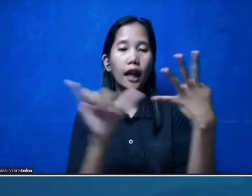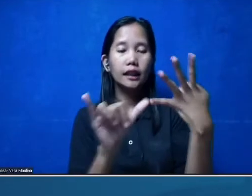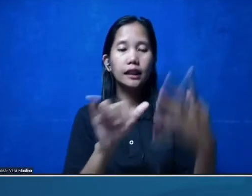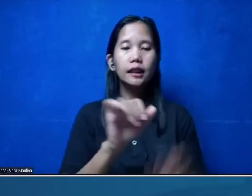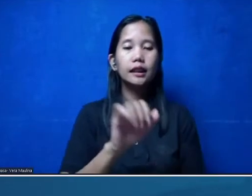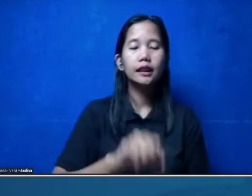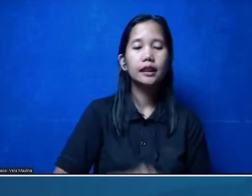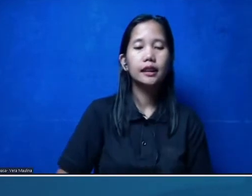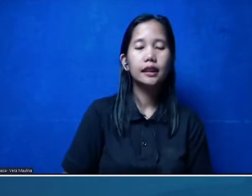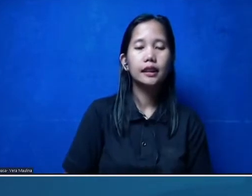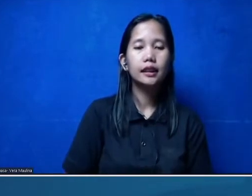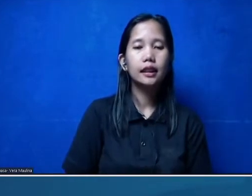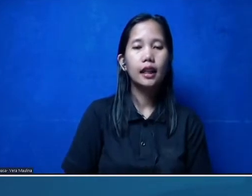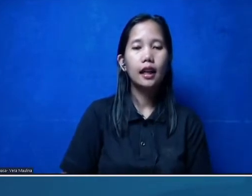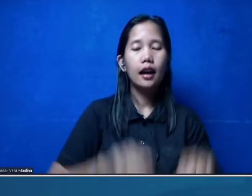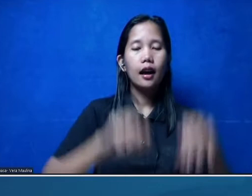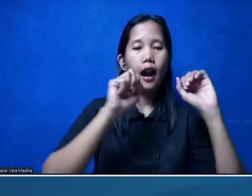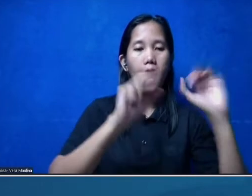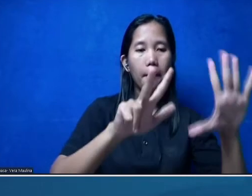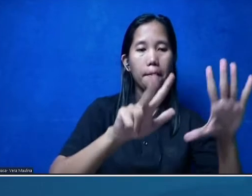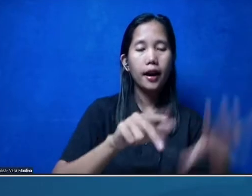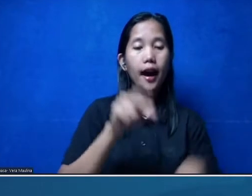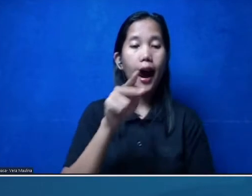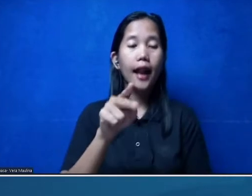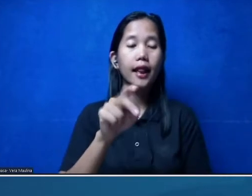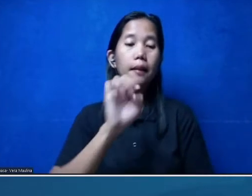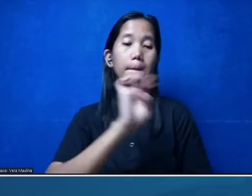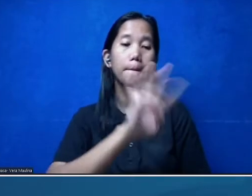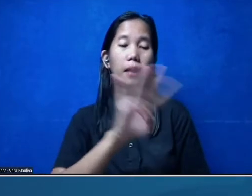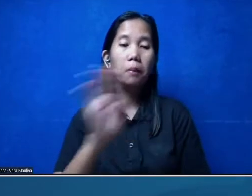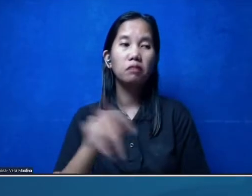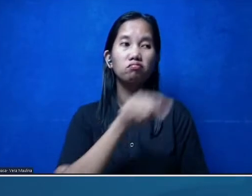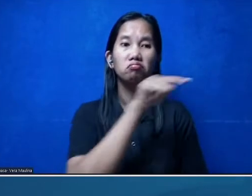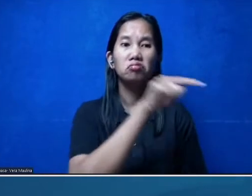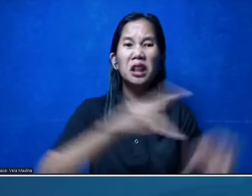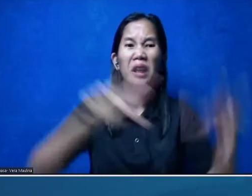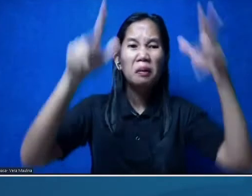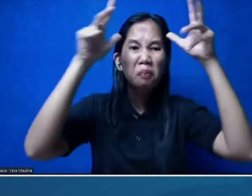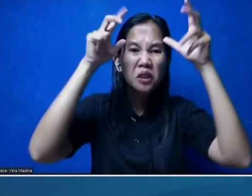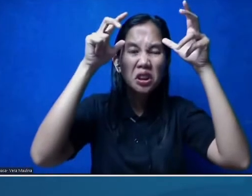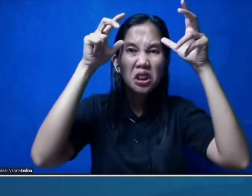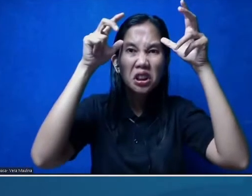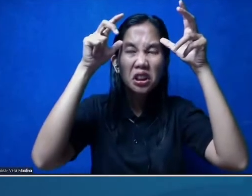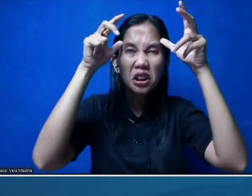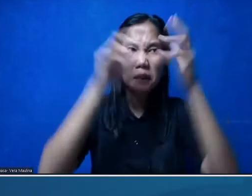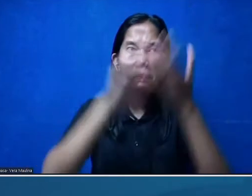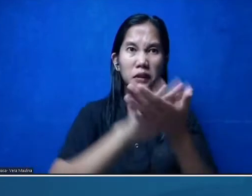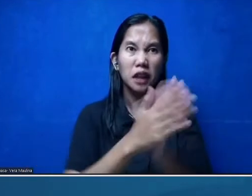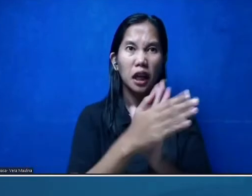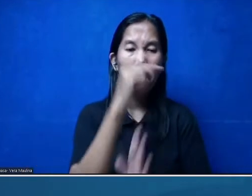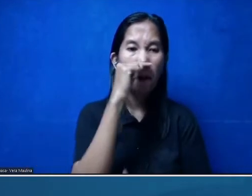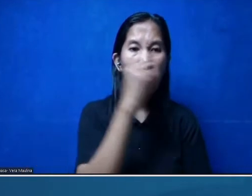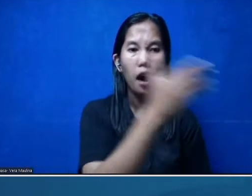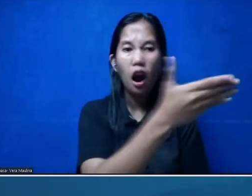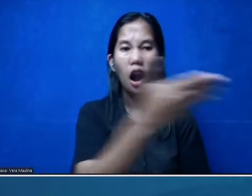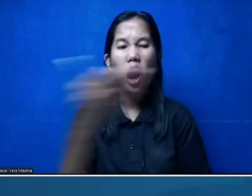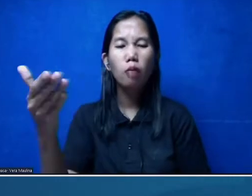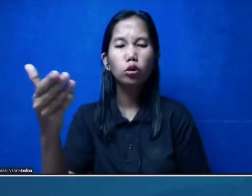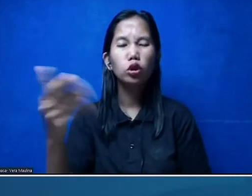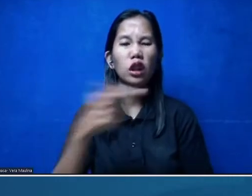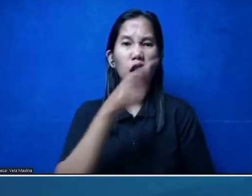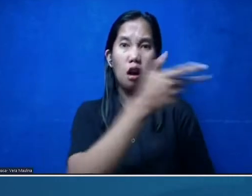iblislah yang menjadi bapamu dan kamu ingin melakukan keinginan-keinginan bapamu